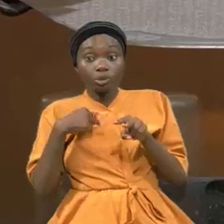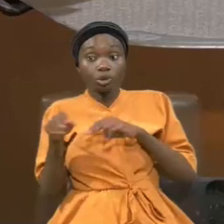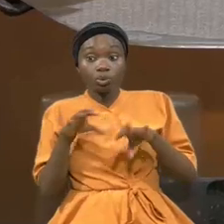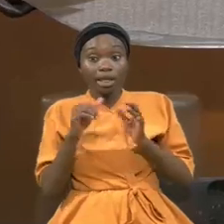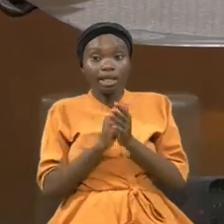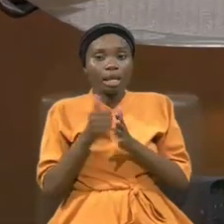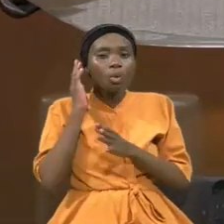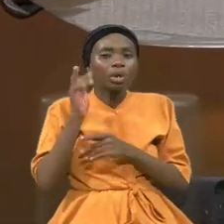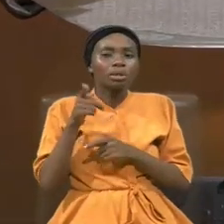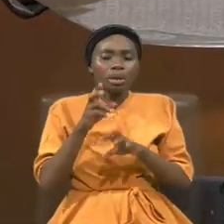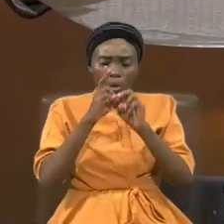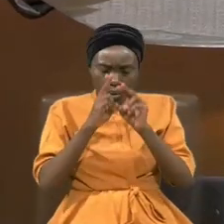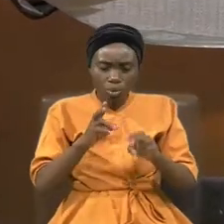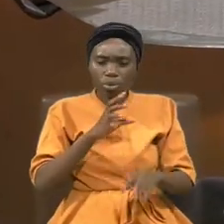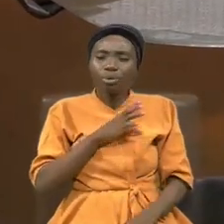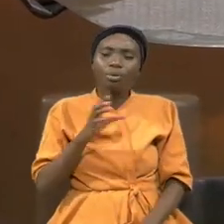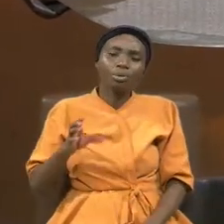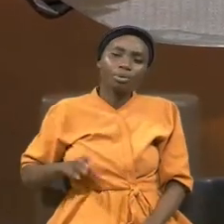regardent